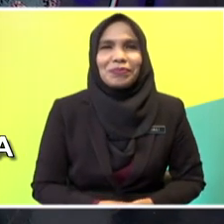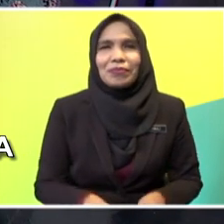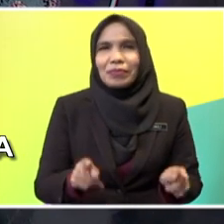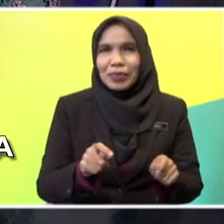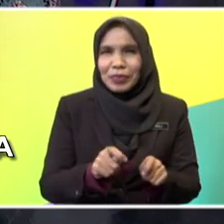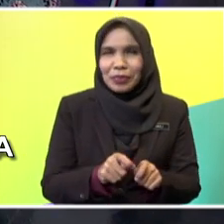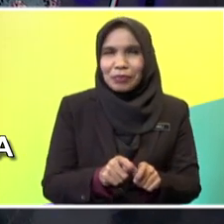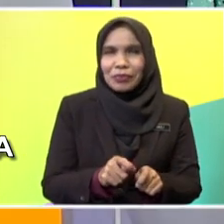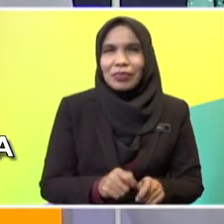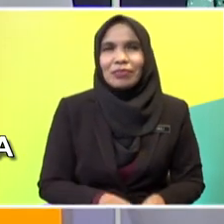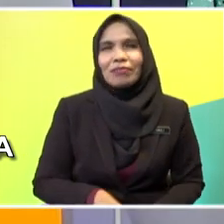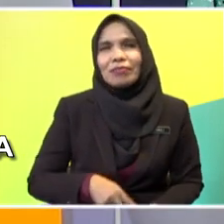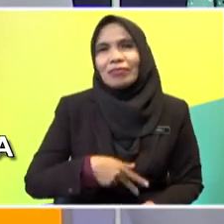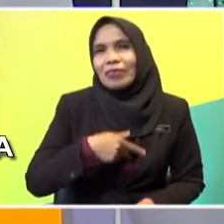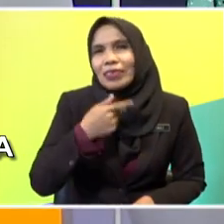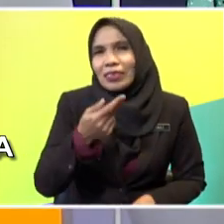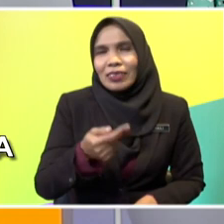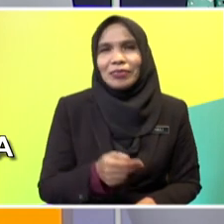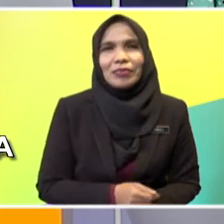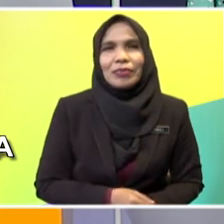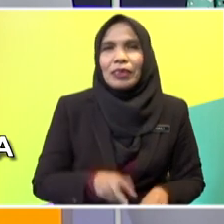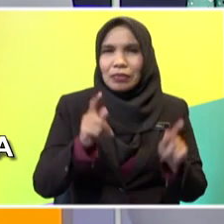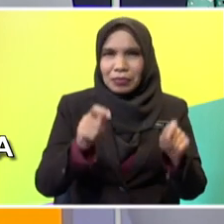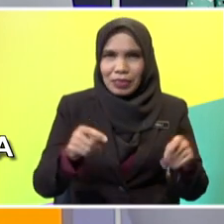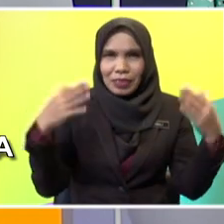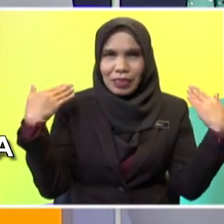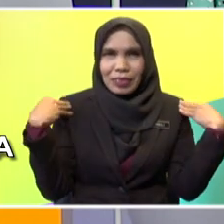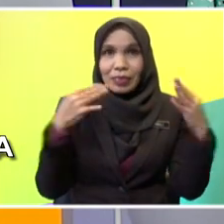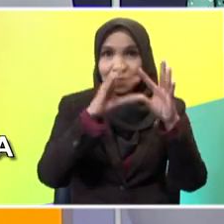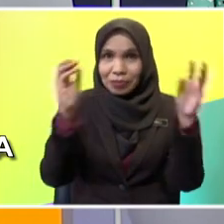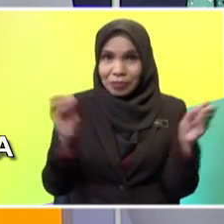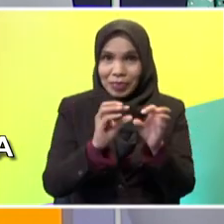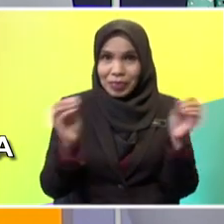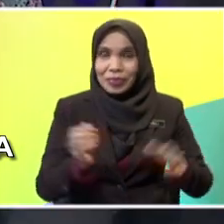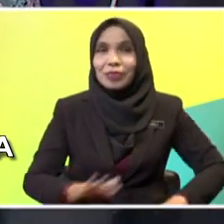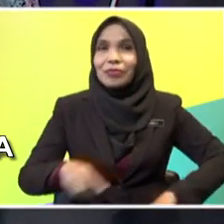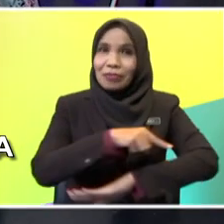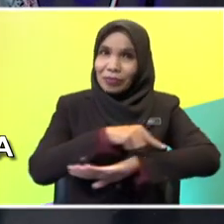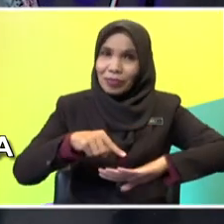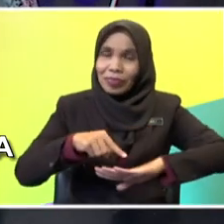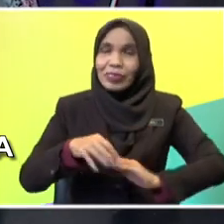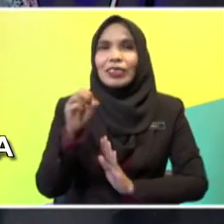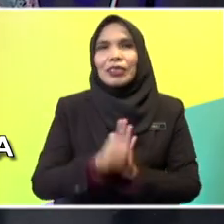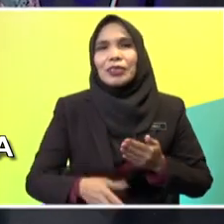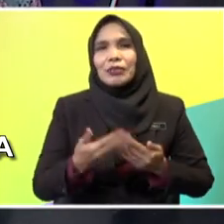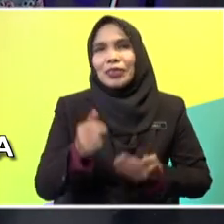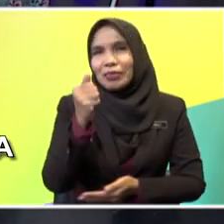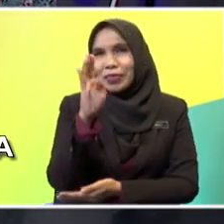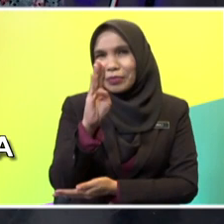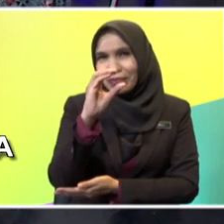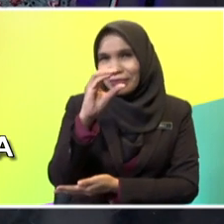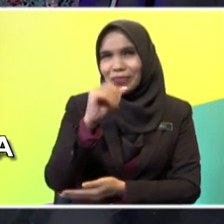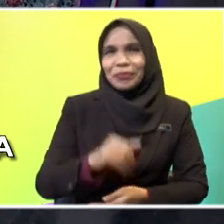Cikgu, rasanya kena ada magic ruler. Betul. Semudah ABC je magic ruler ni.